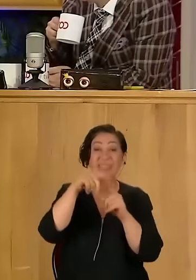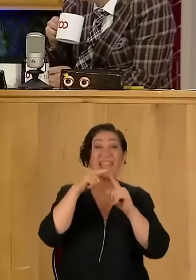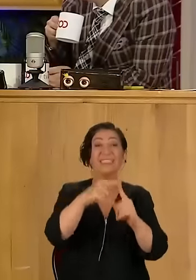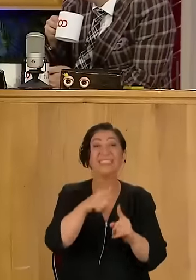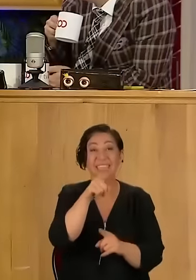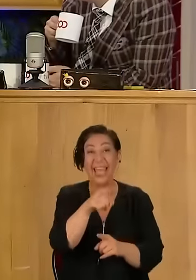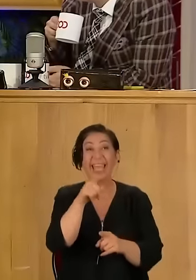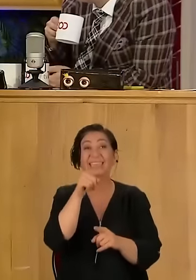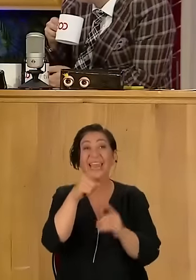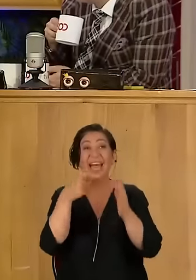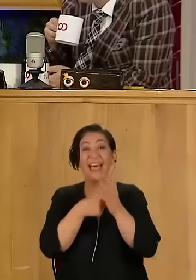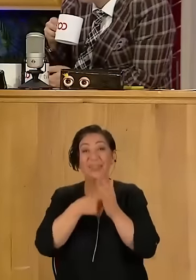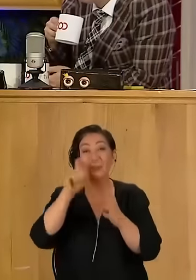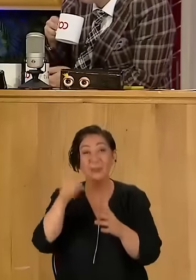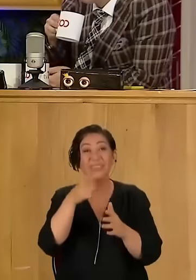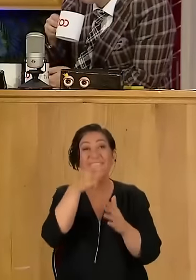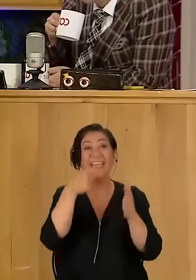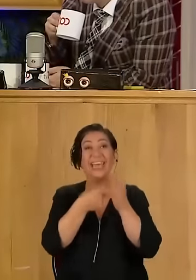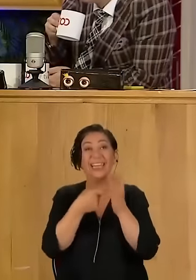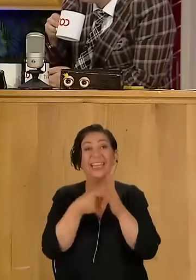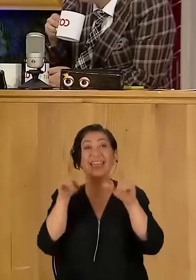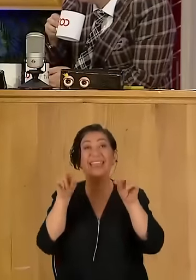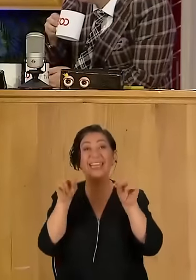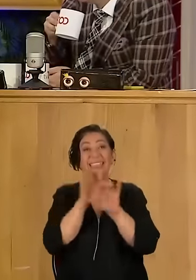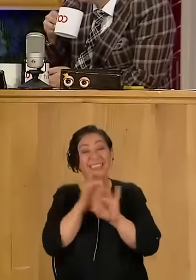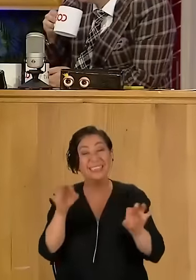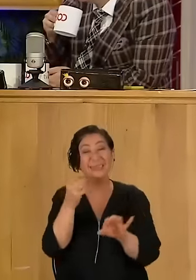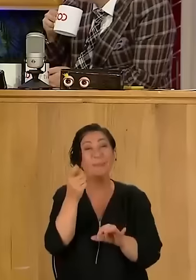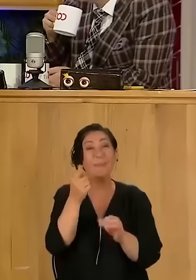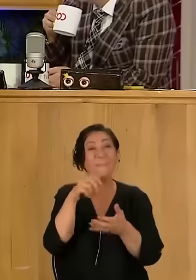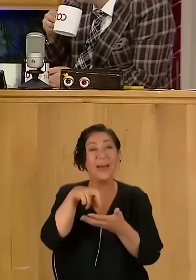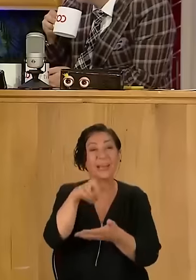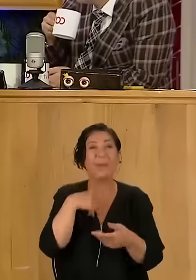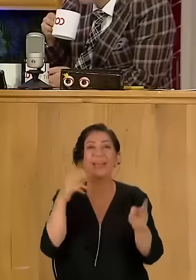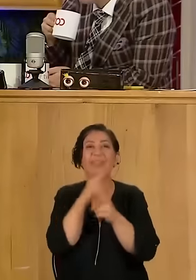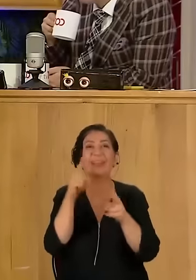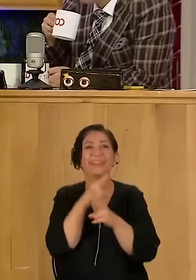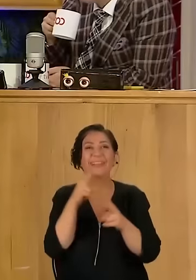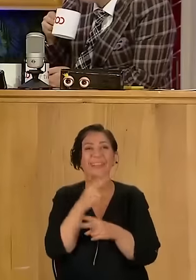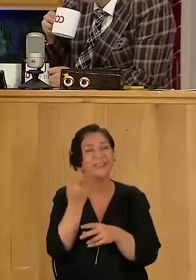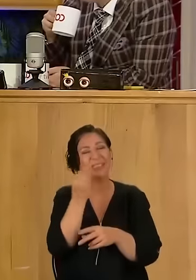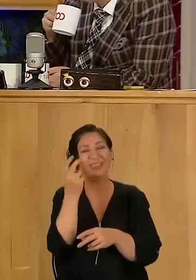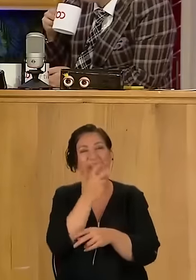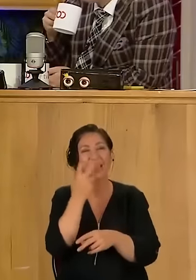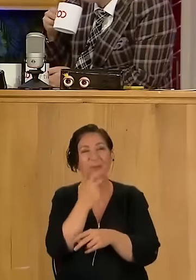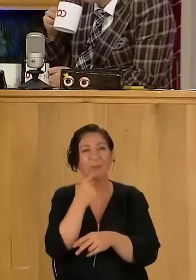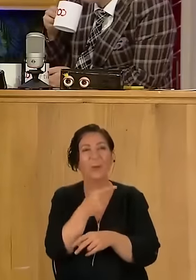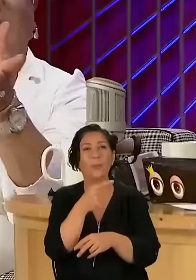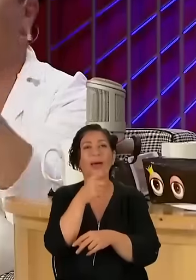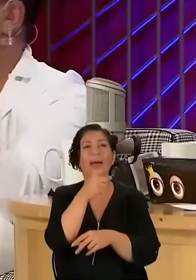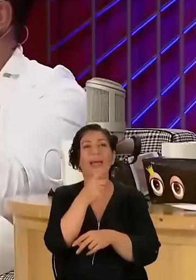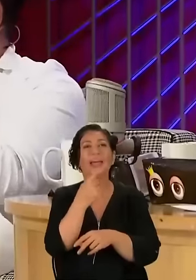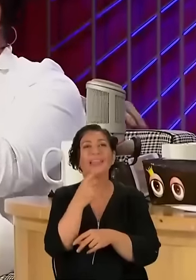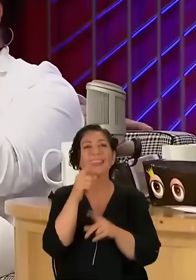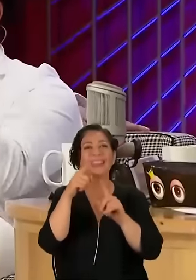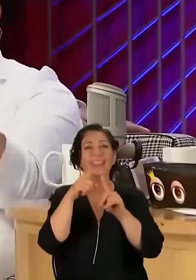taksiye dedim. Senin adını buldum dedim, senin adın yetersiz bakiye dedim ona. Ben de gülüyorum tabii, ben de şarkı diyorum. O da başladı bana